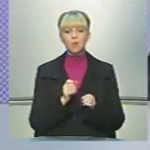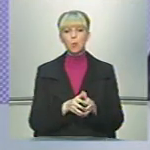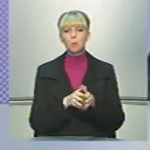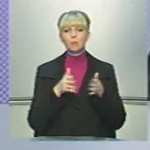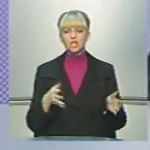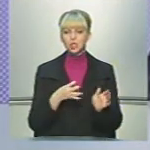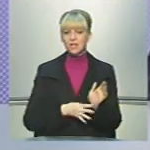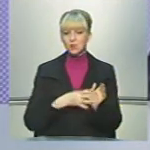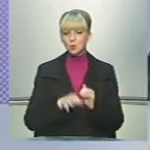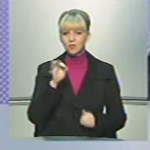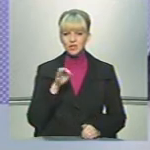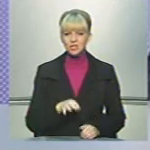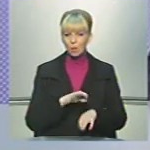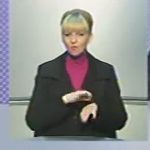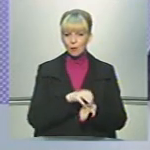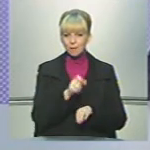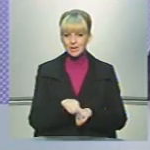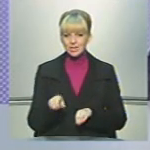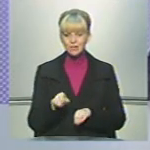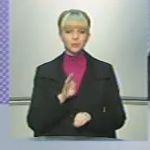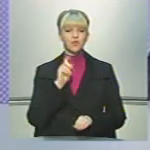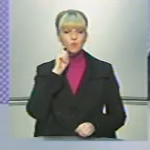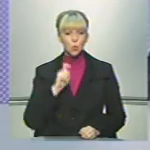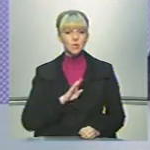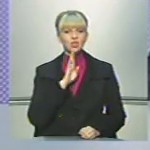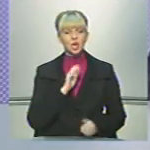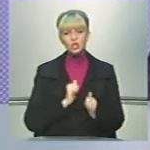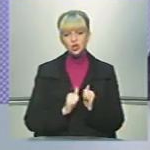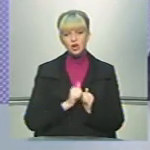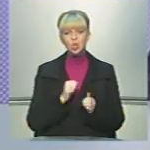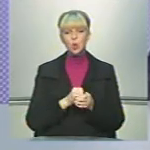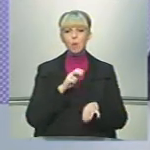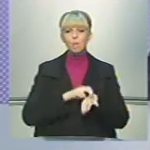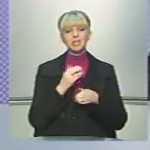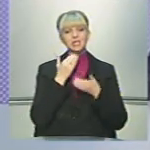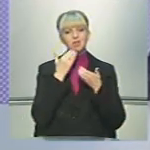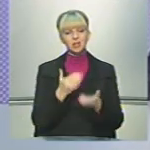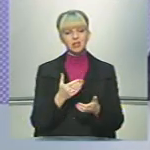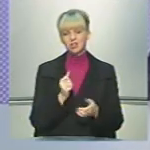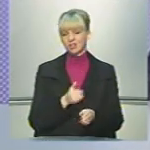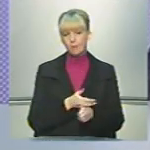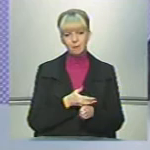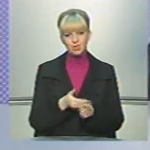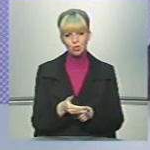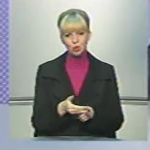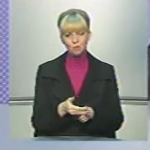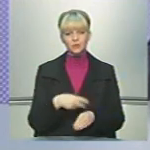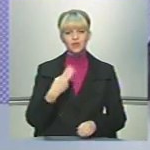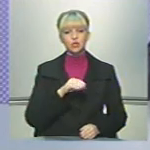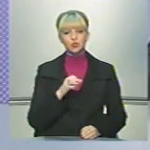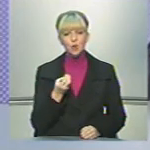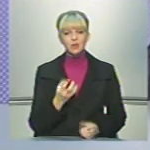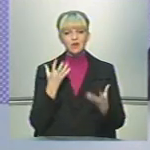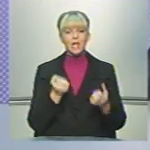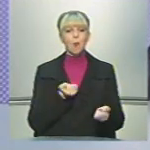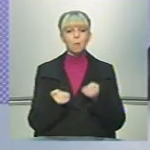ніж 90% пацієнток. В Україні ж жінки часто до медиків звертаються запізно. 20 жовтня, у